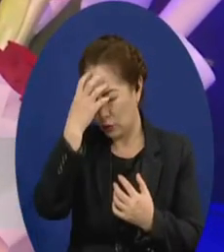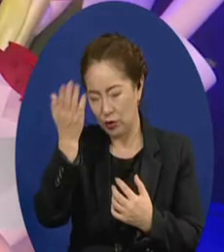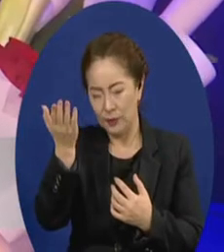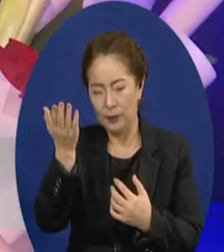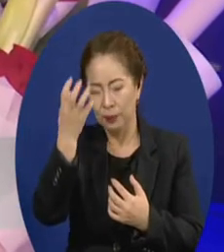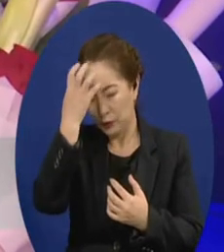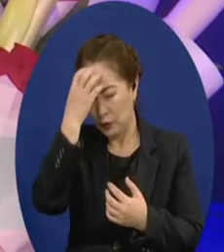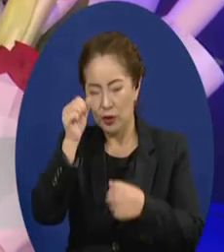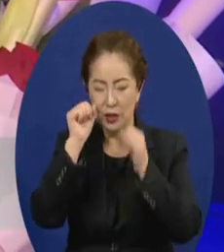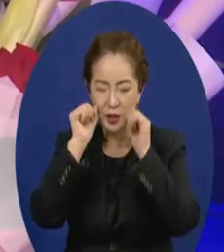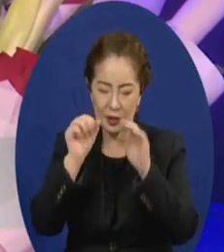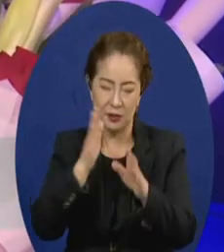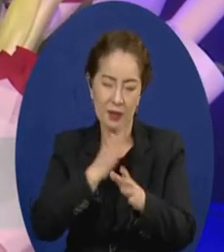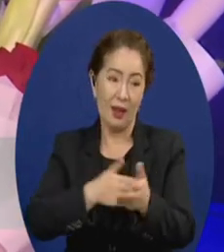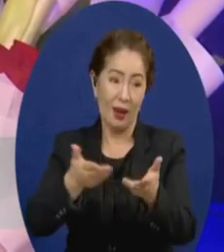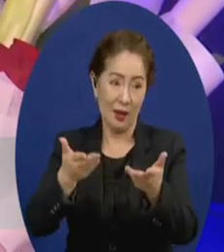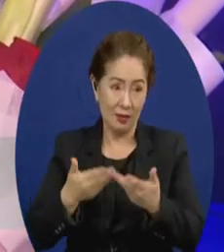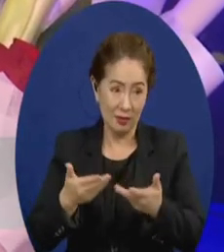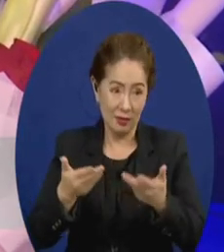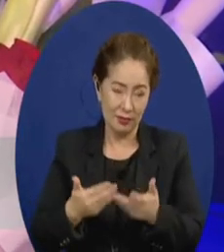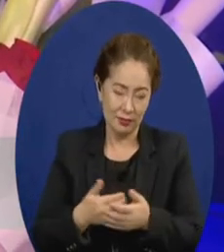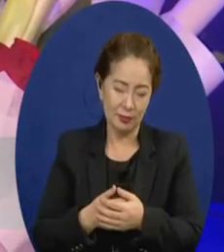хайр ивэлийг гүртэж